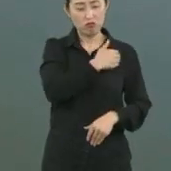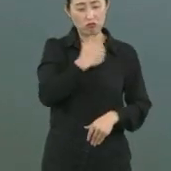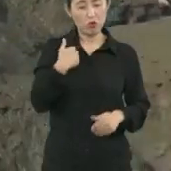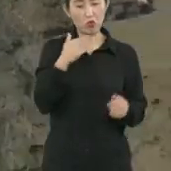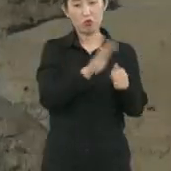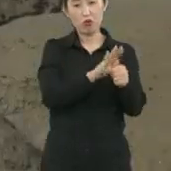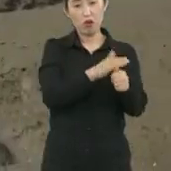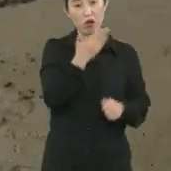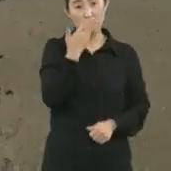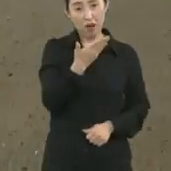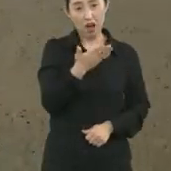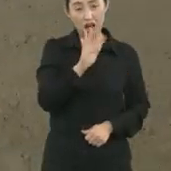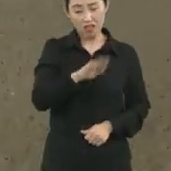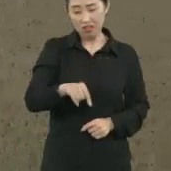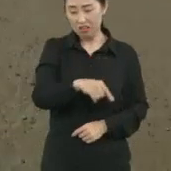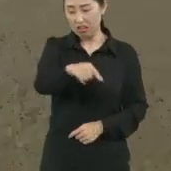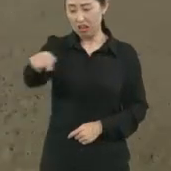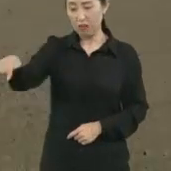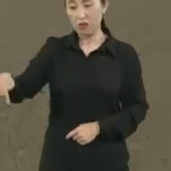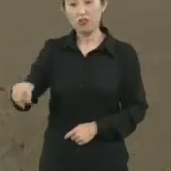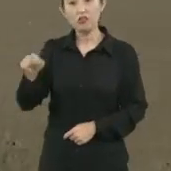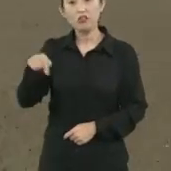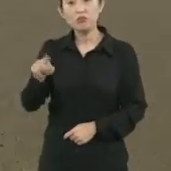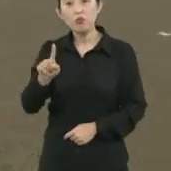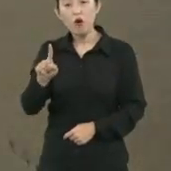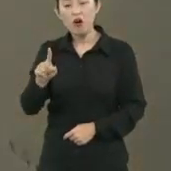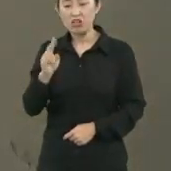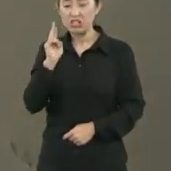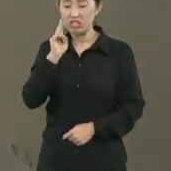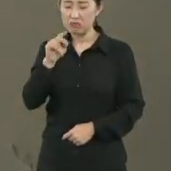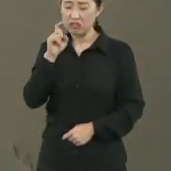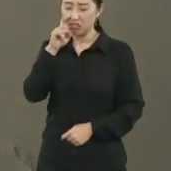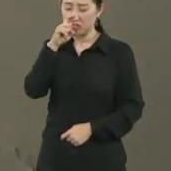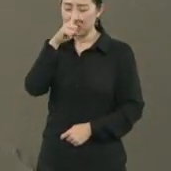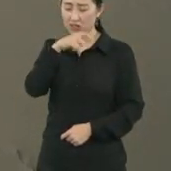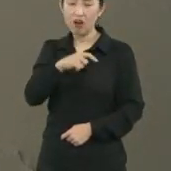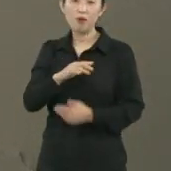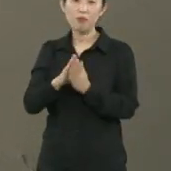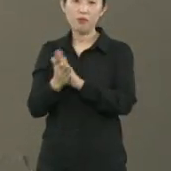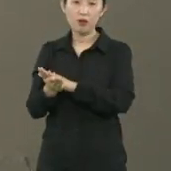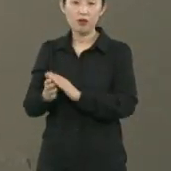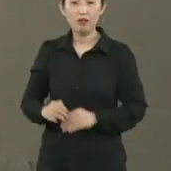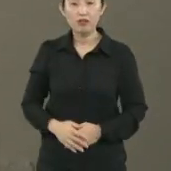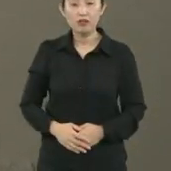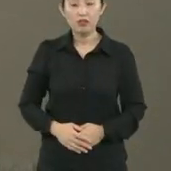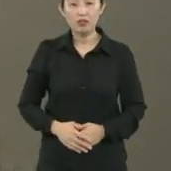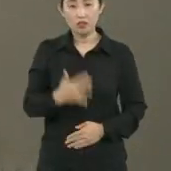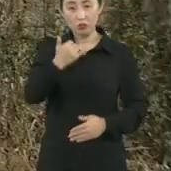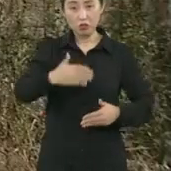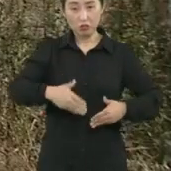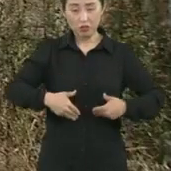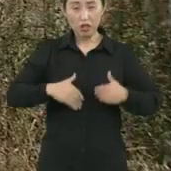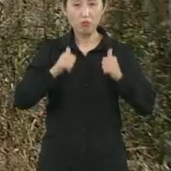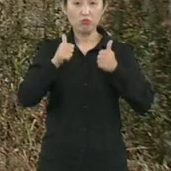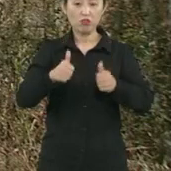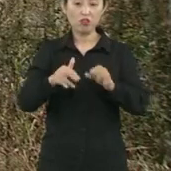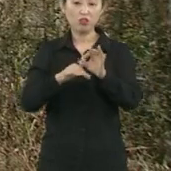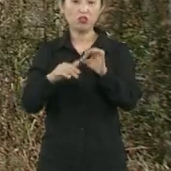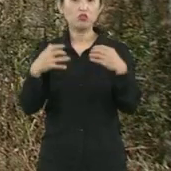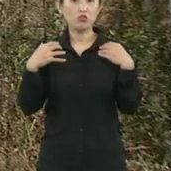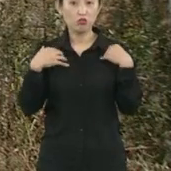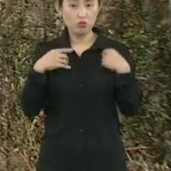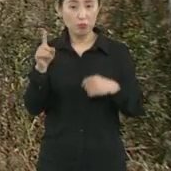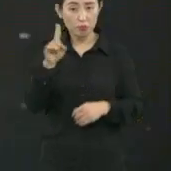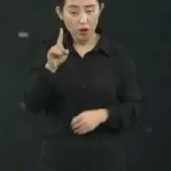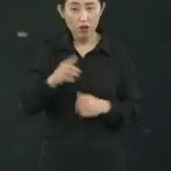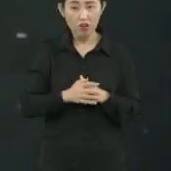있지만 30여 년이 지나면서 생태계는 심하게 파괴돼 버렸습니다. 충남도와 부여군, 서천군 등이